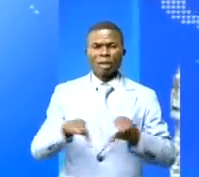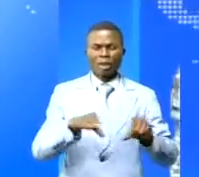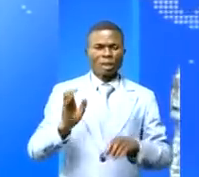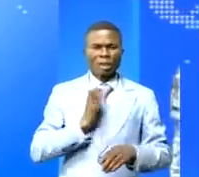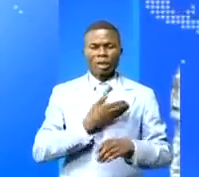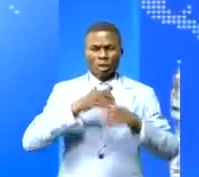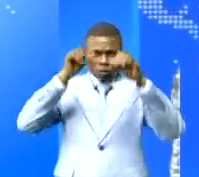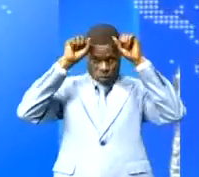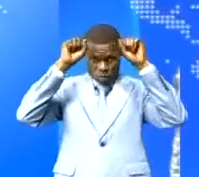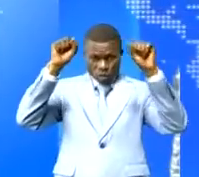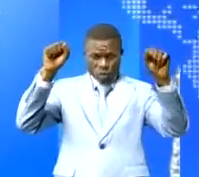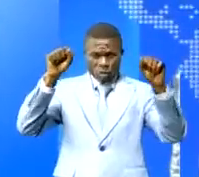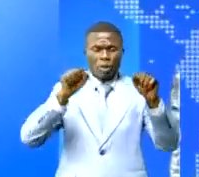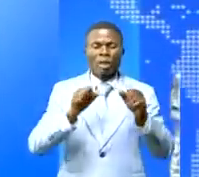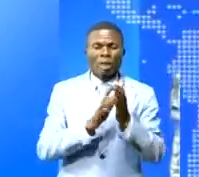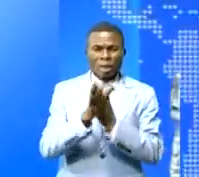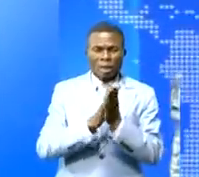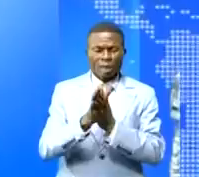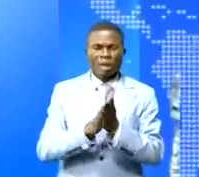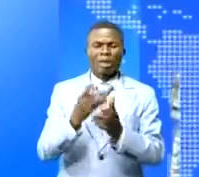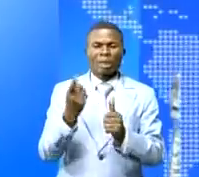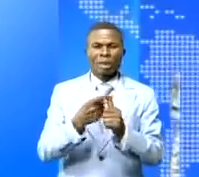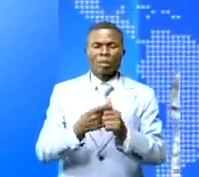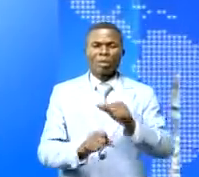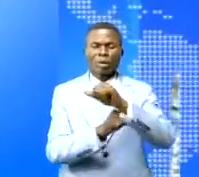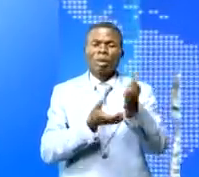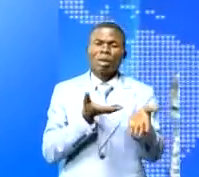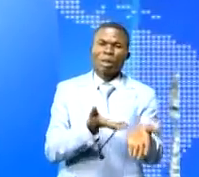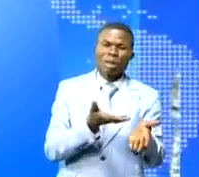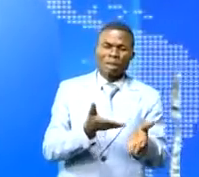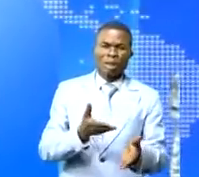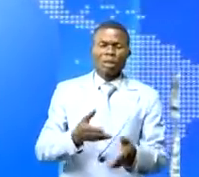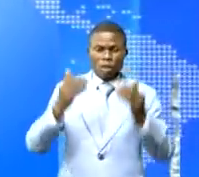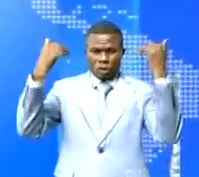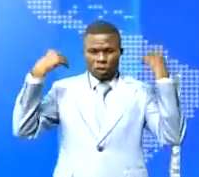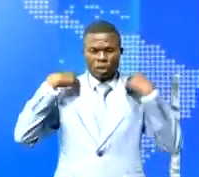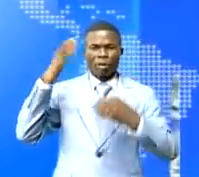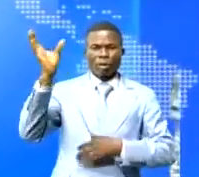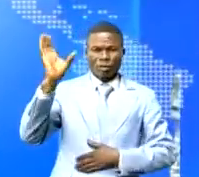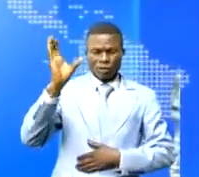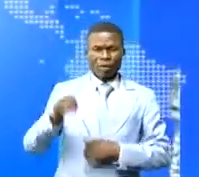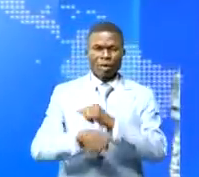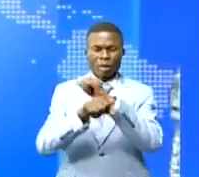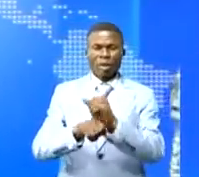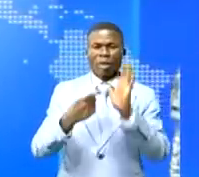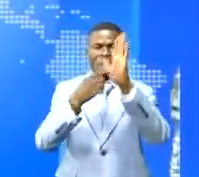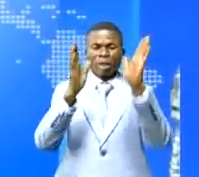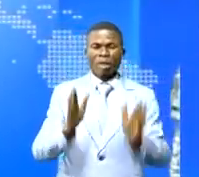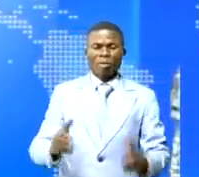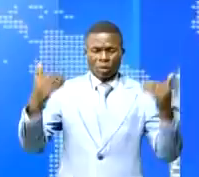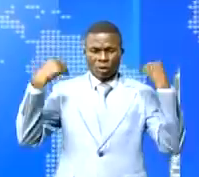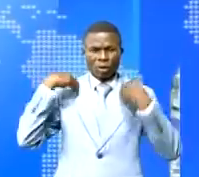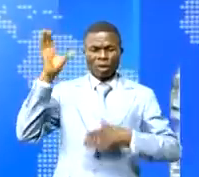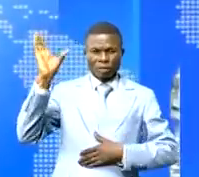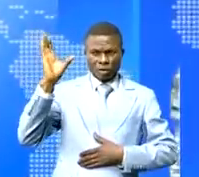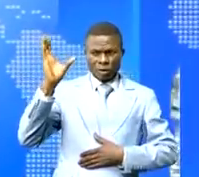de l'État peuvent compter sur le soutien et l'accompagnement du chef coutumier. Le représentant du chef coutumier, Foumoudi